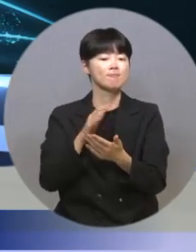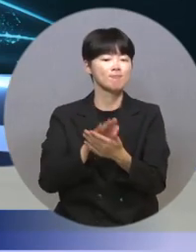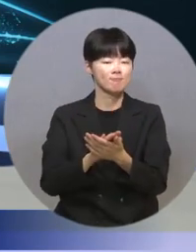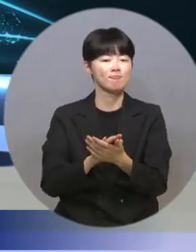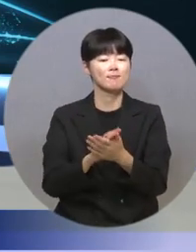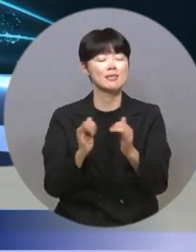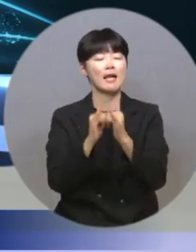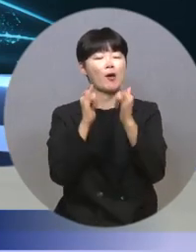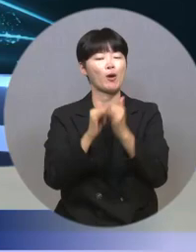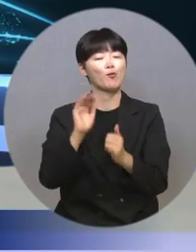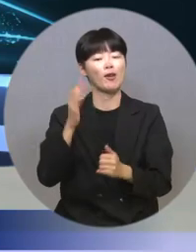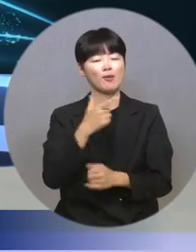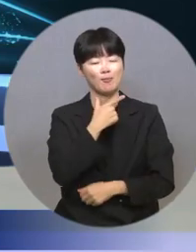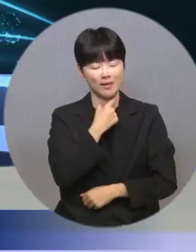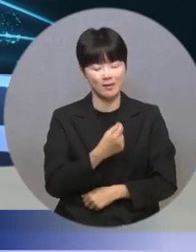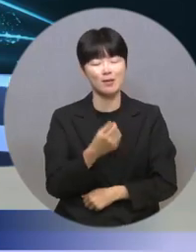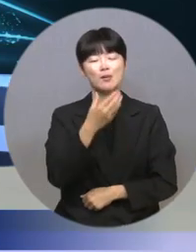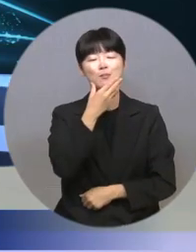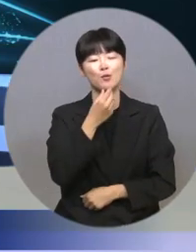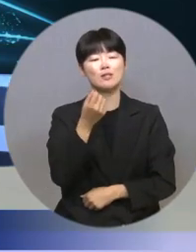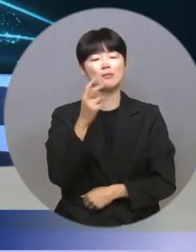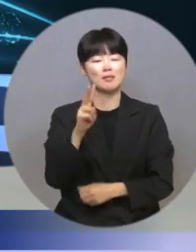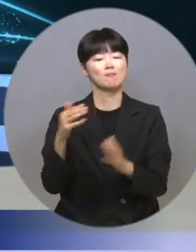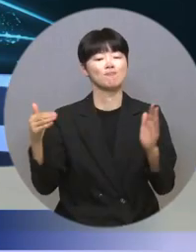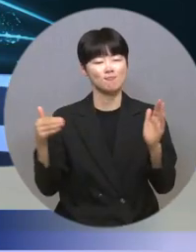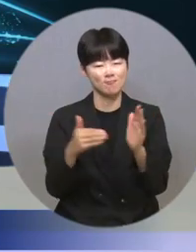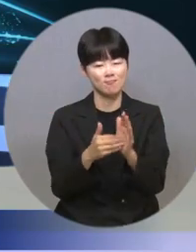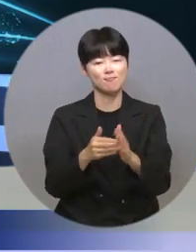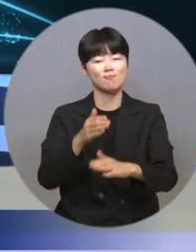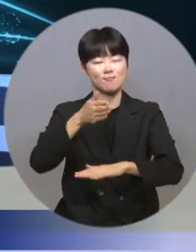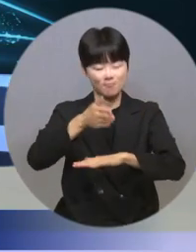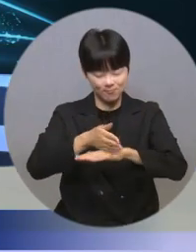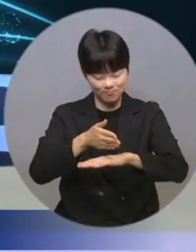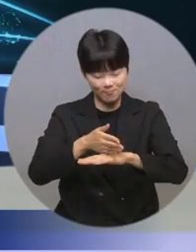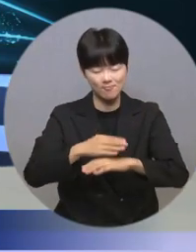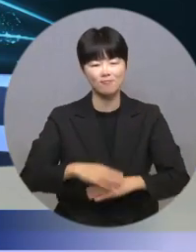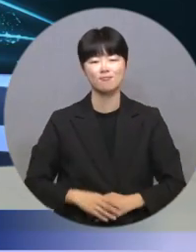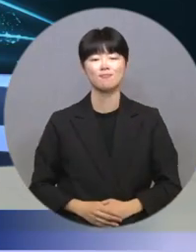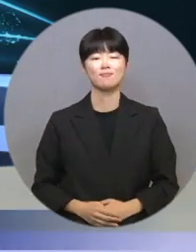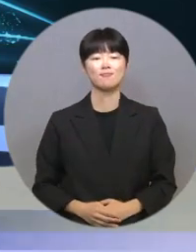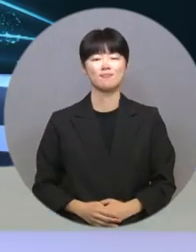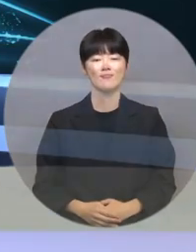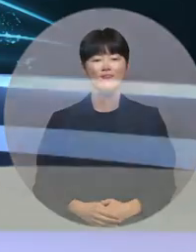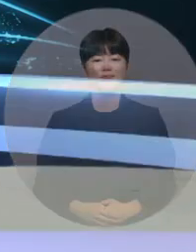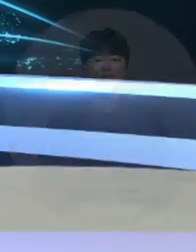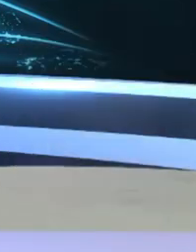바랍니다. 이상 복지TV 뉴스를 마칩니다. 시청해주신 여러분 고맙습니다.